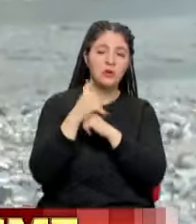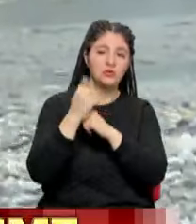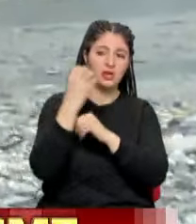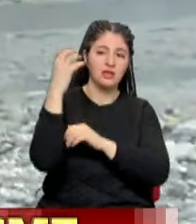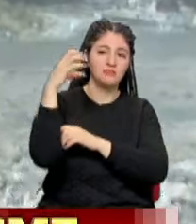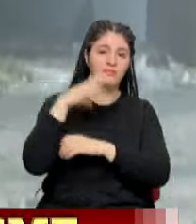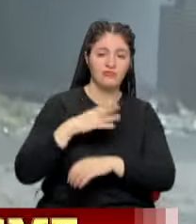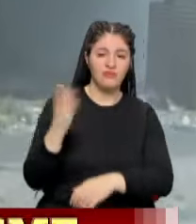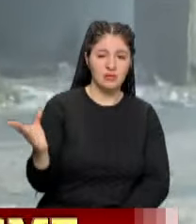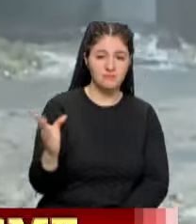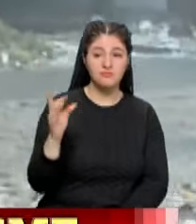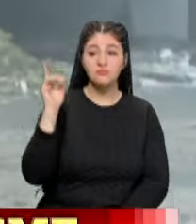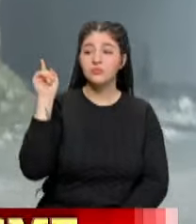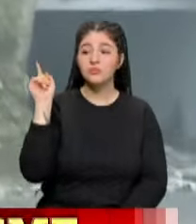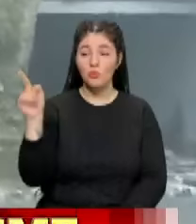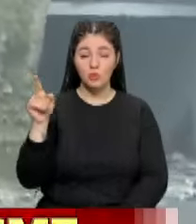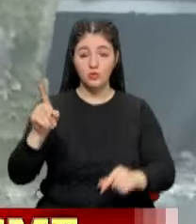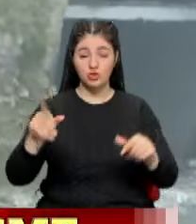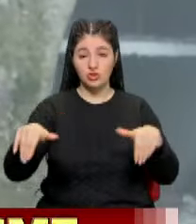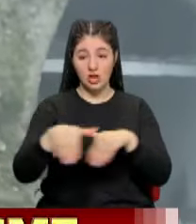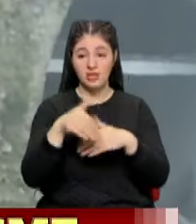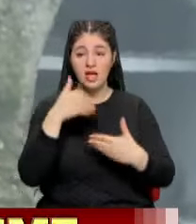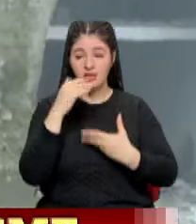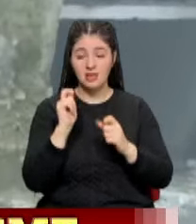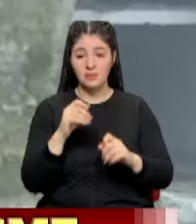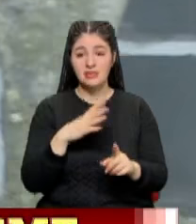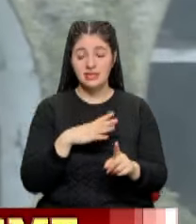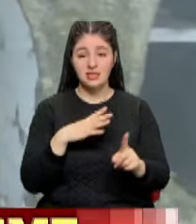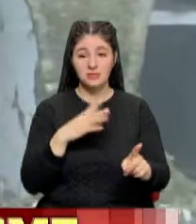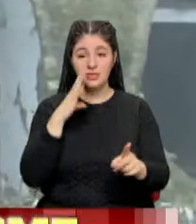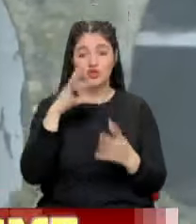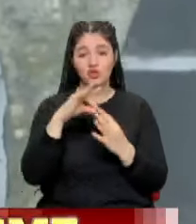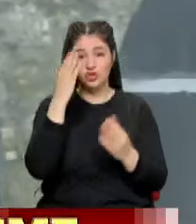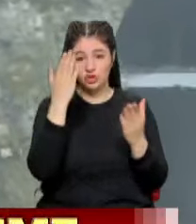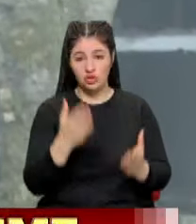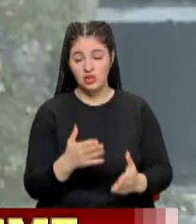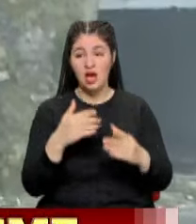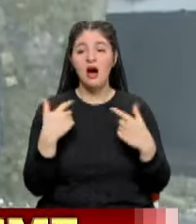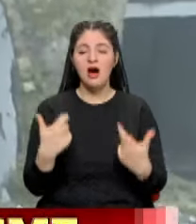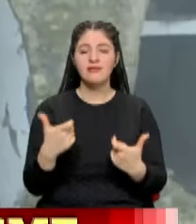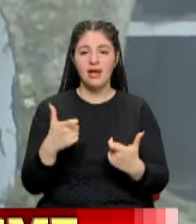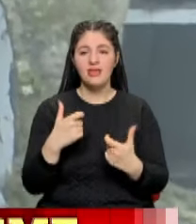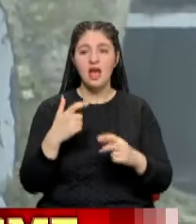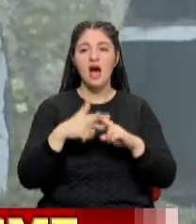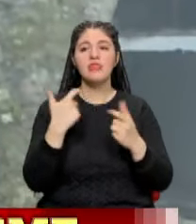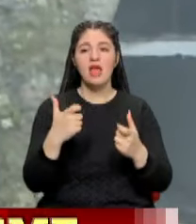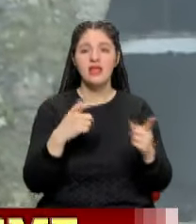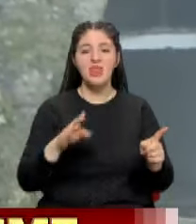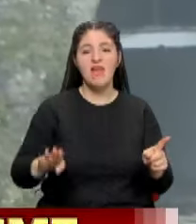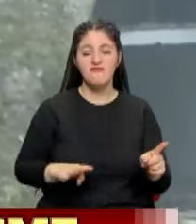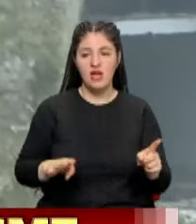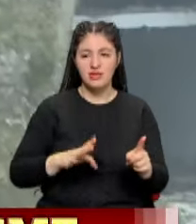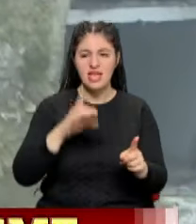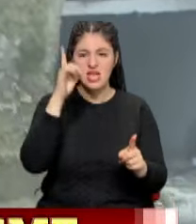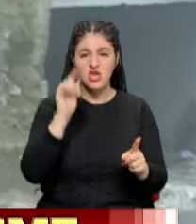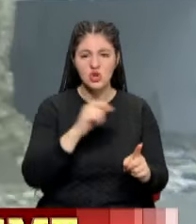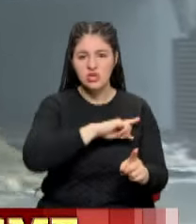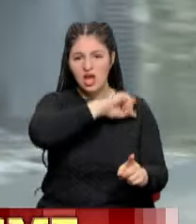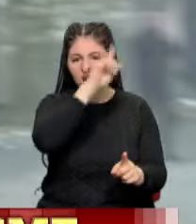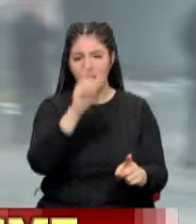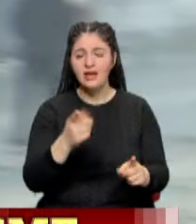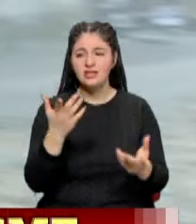portakallar. Şimdi burayı, bu caddeyi anlatmasını istediğimiz kişi Hatay'ın, Antakya'nın evladı, ilk günden